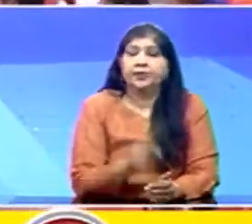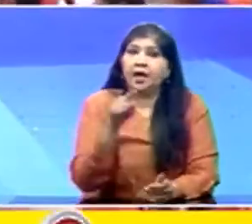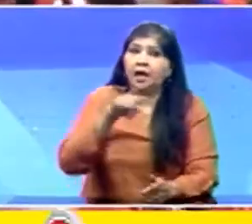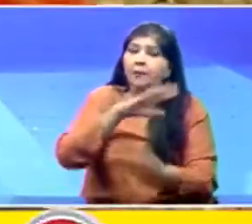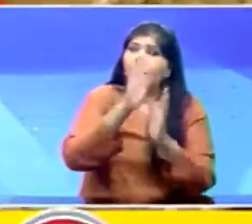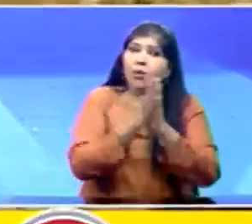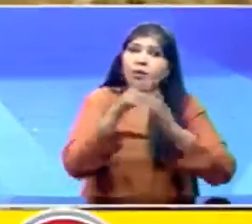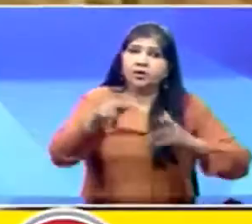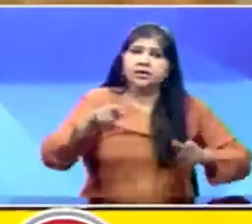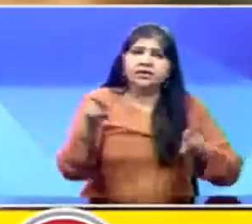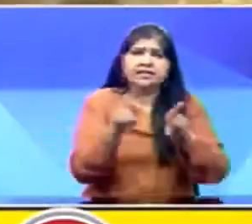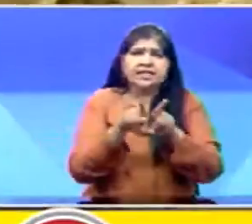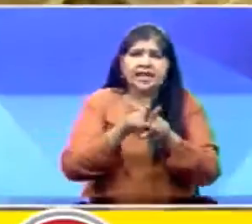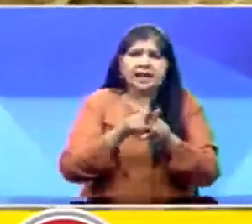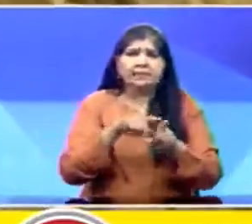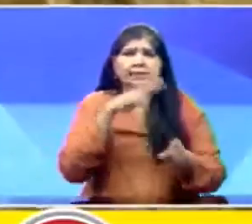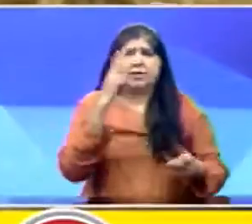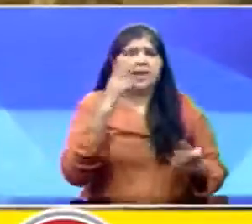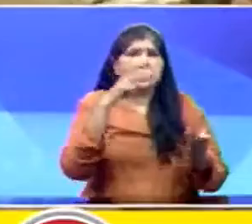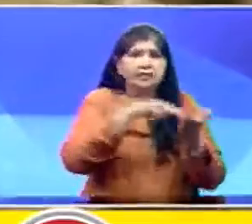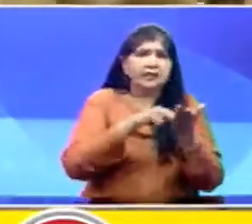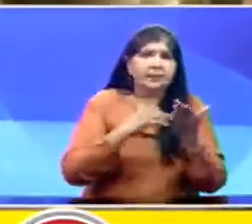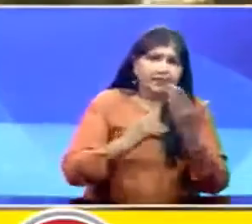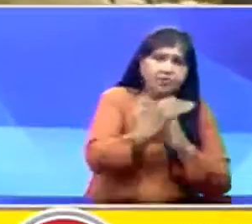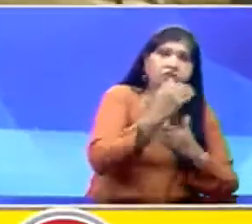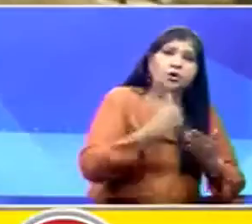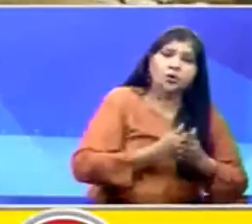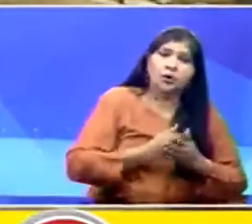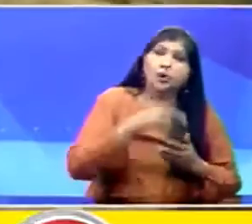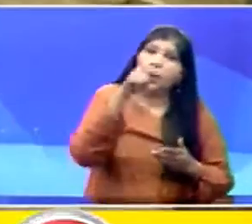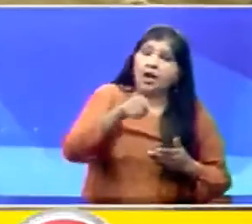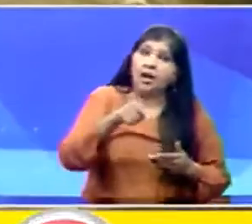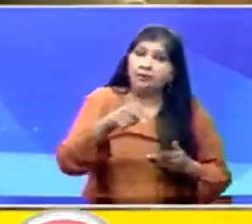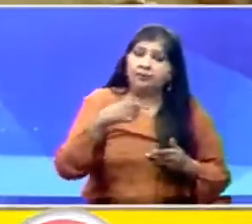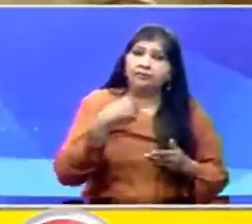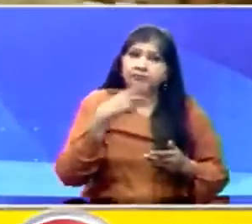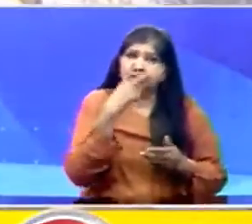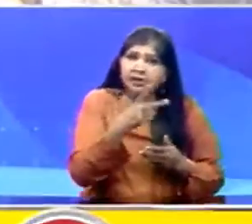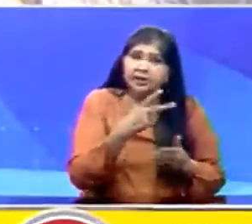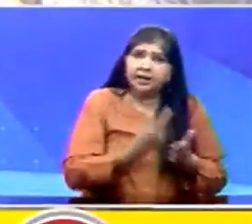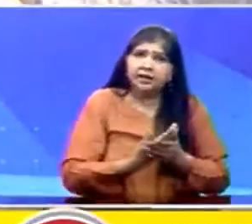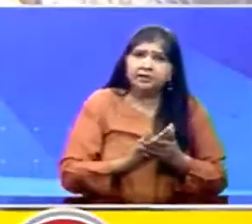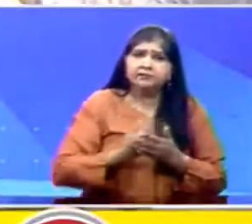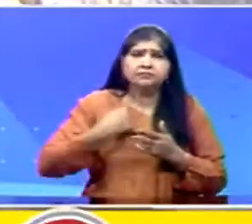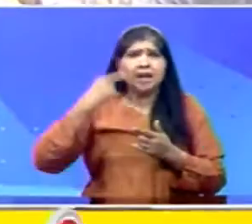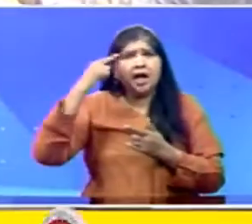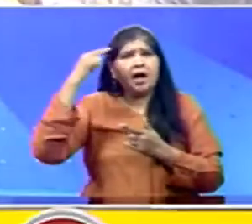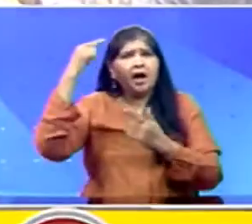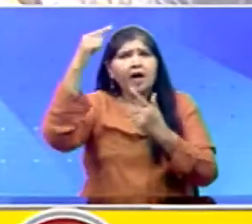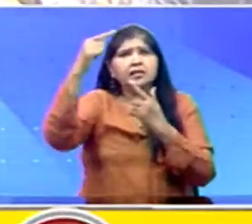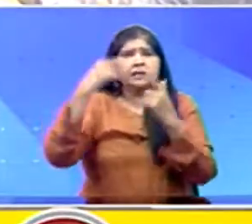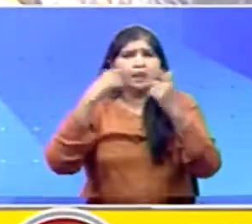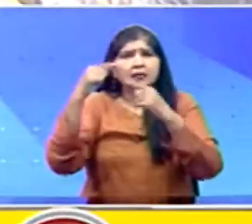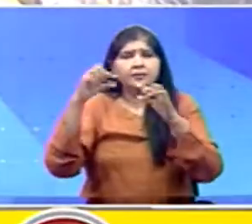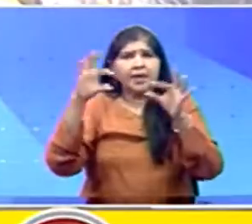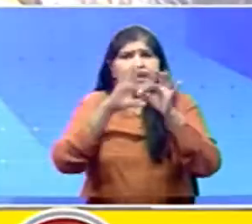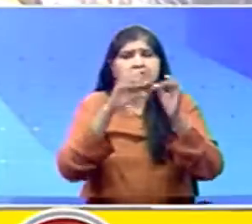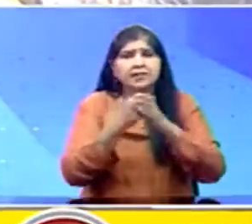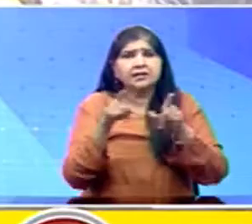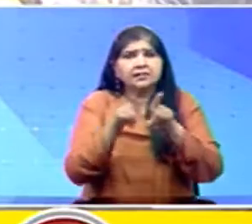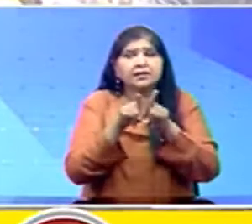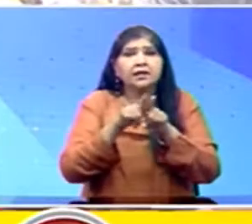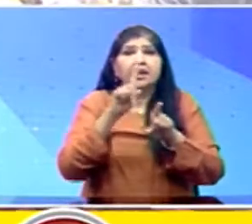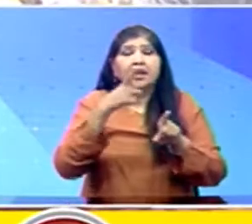ऐसी किसी यात्रा पर जाएंगे तो आपको अध्यात्म के साथ साथ एक